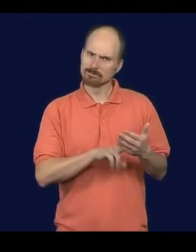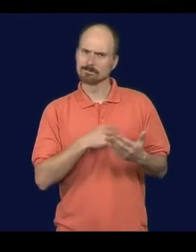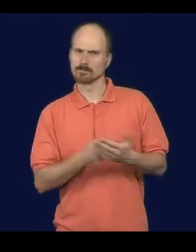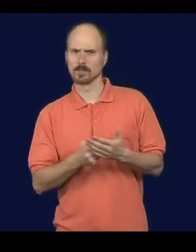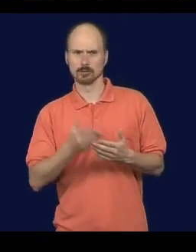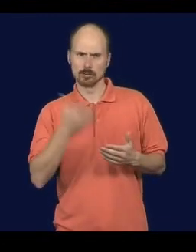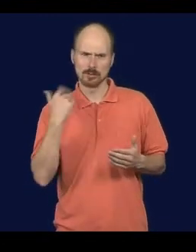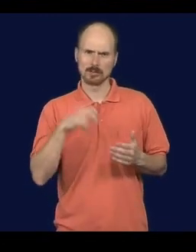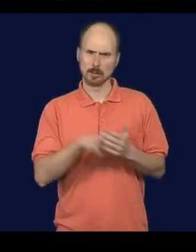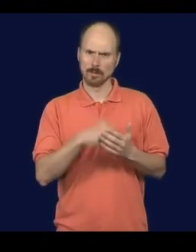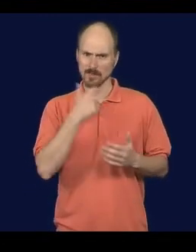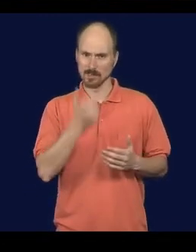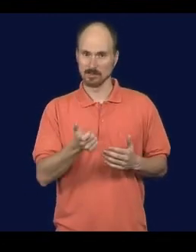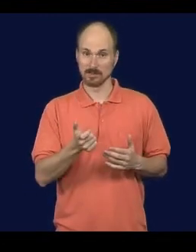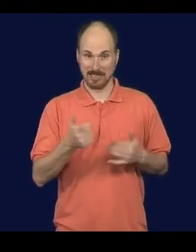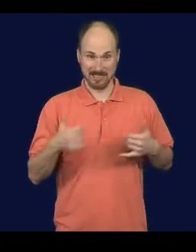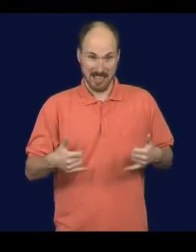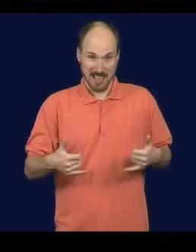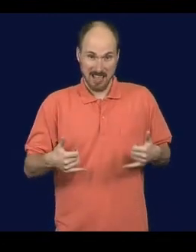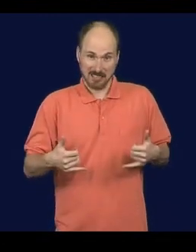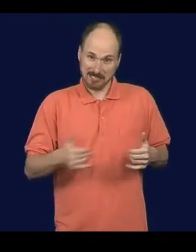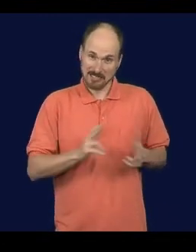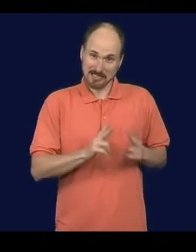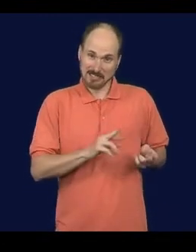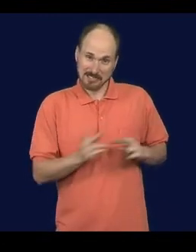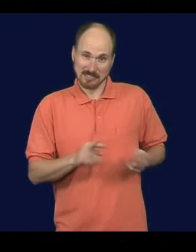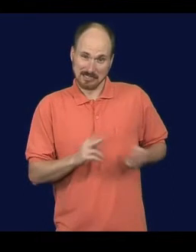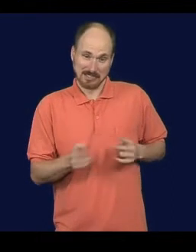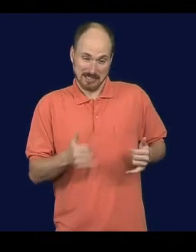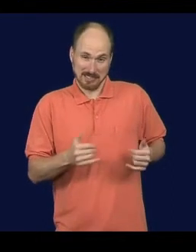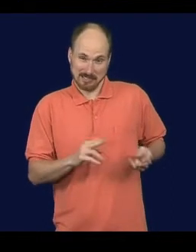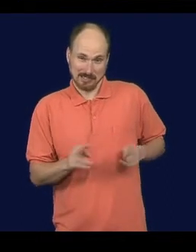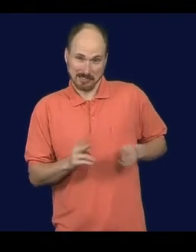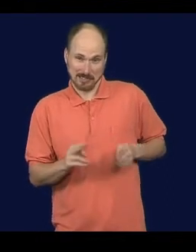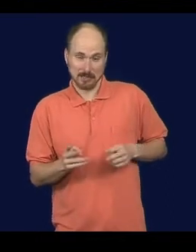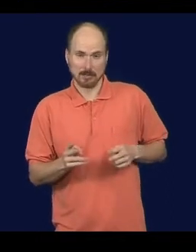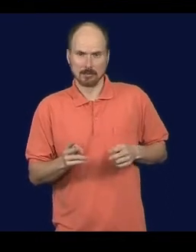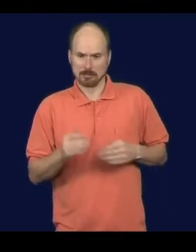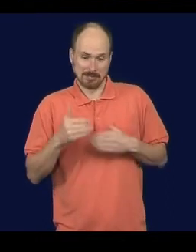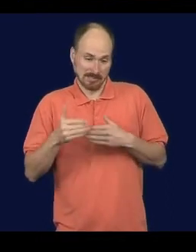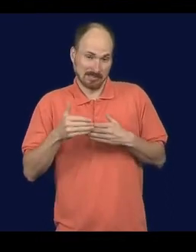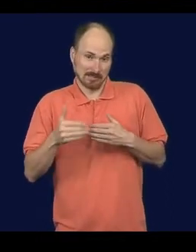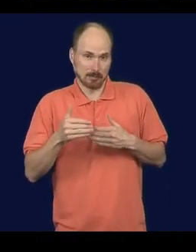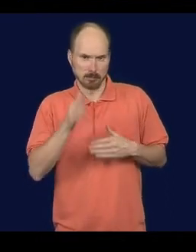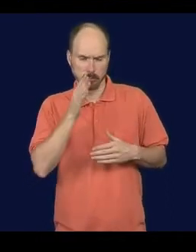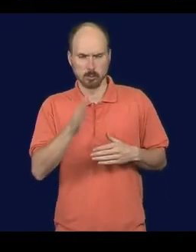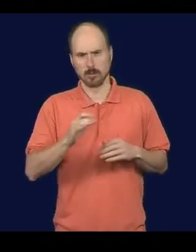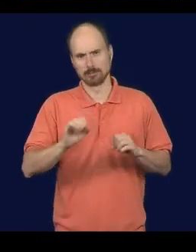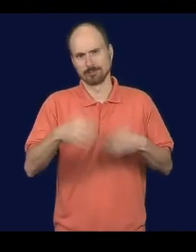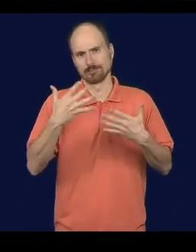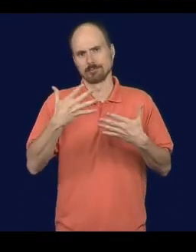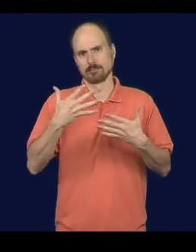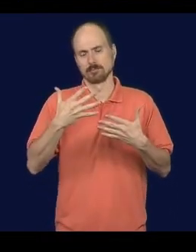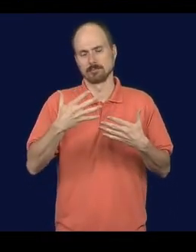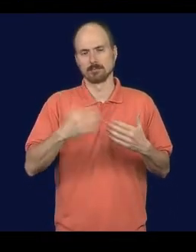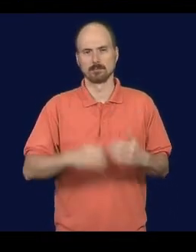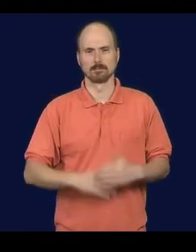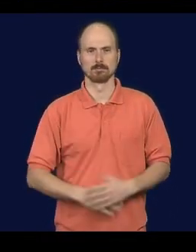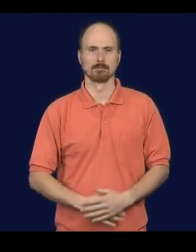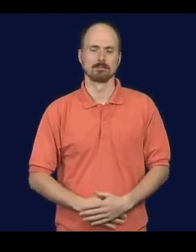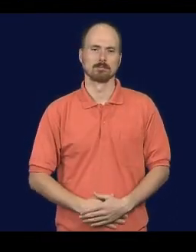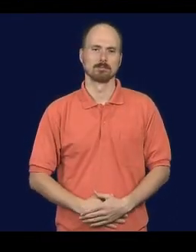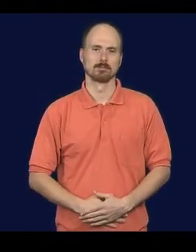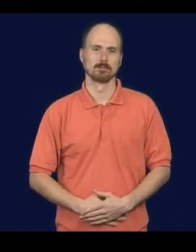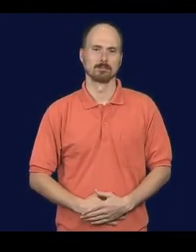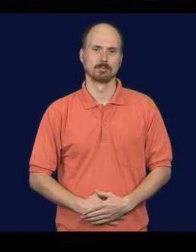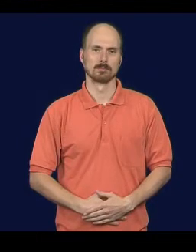nevyzkoušel, fakt doporučil. Jednak je to užitečný nástroj, už mě takhle doved po pár pivech domů